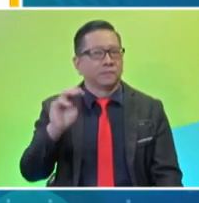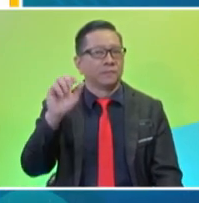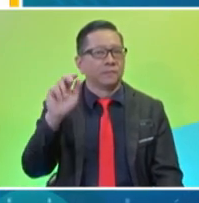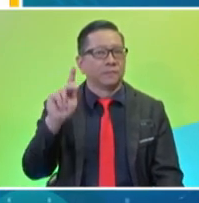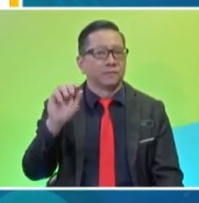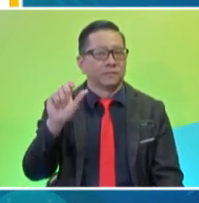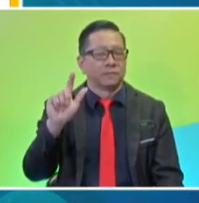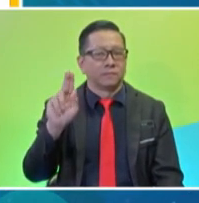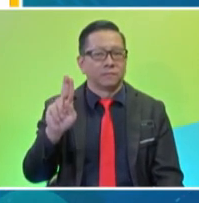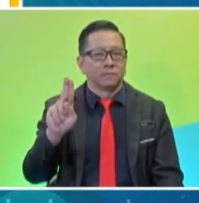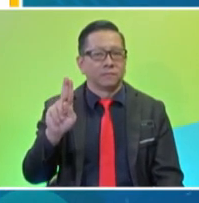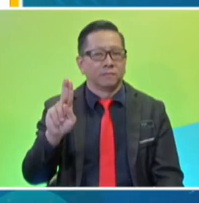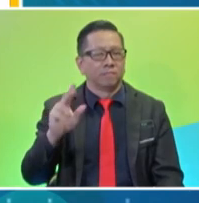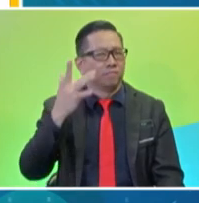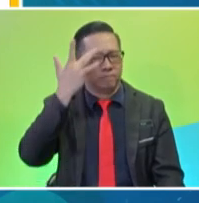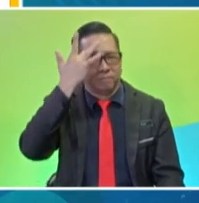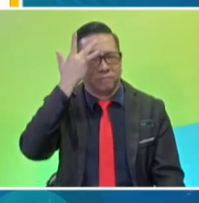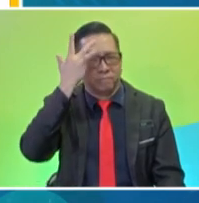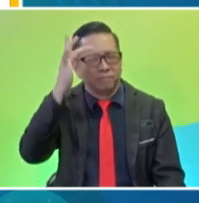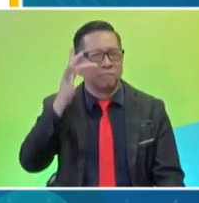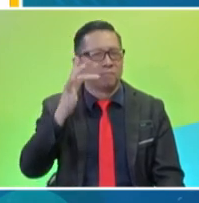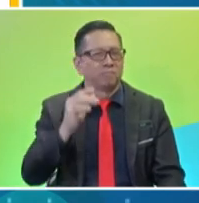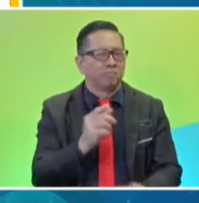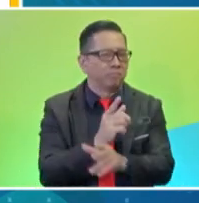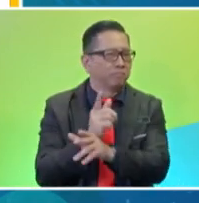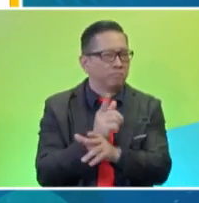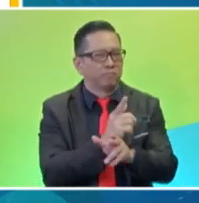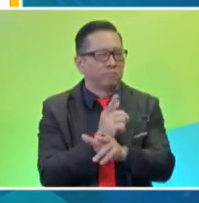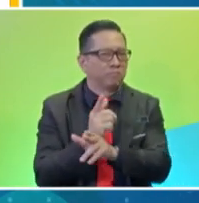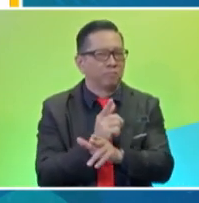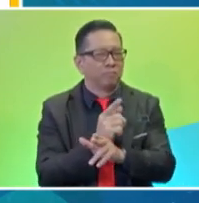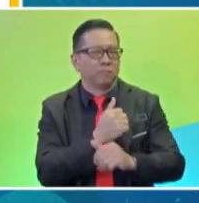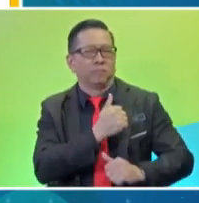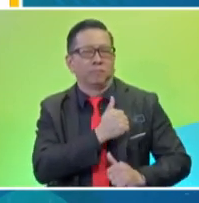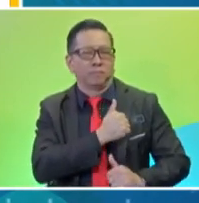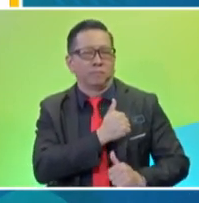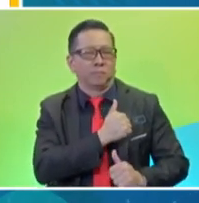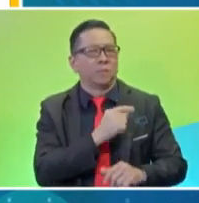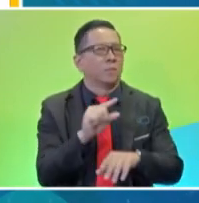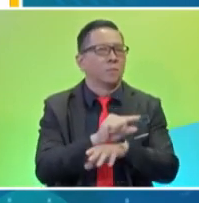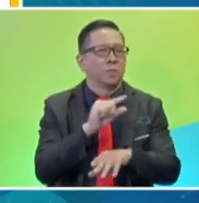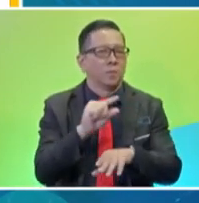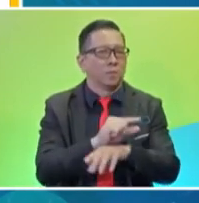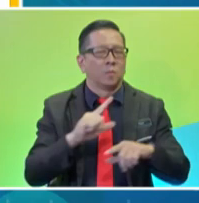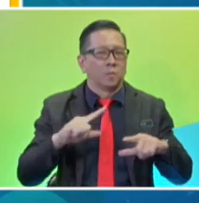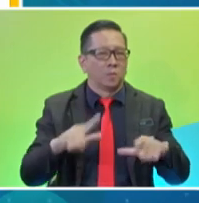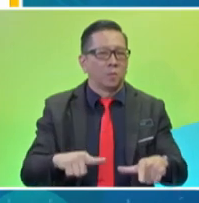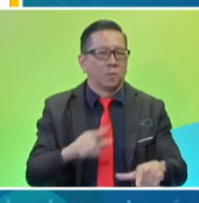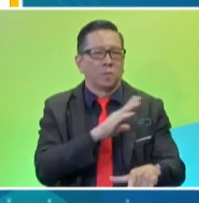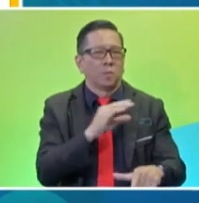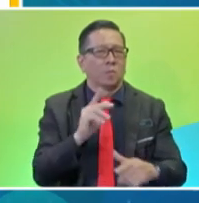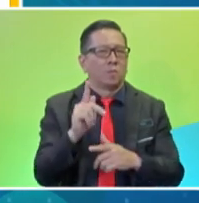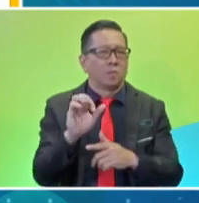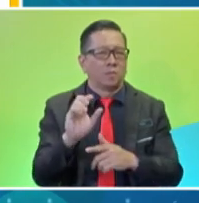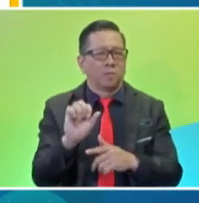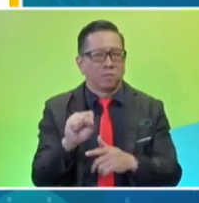dalam pertempuran yang berlaku dengan Aska penjajah Inggris beliau hanya menggunakan kayu dan Bulus selain keris dan